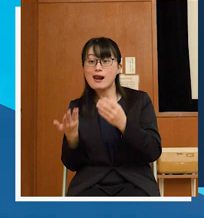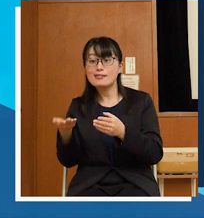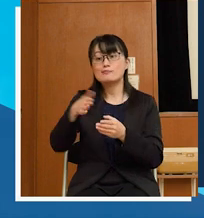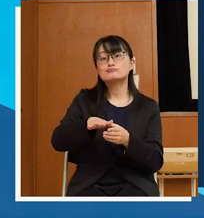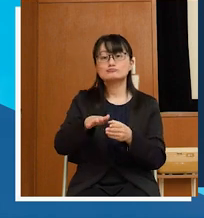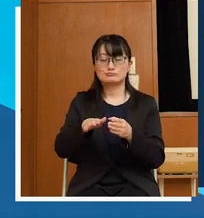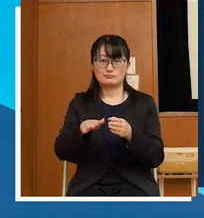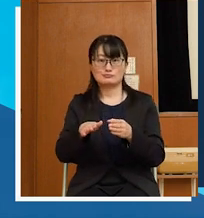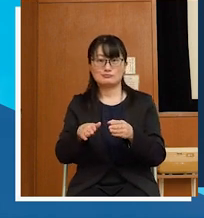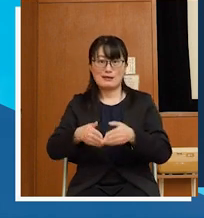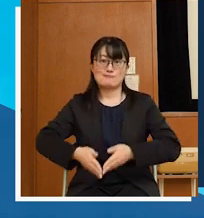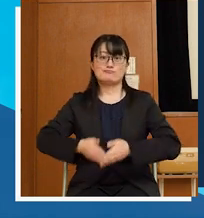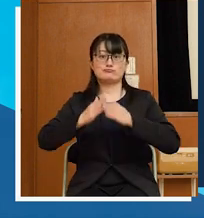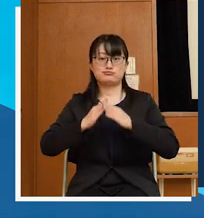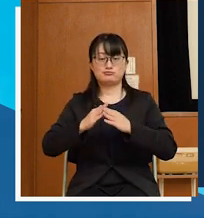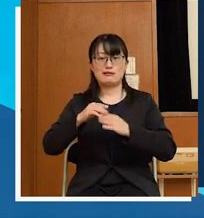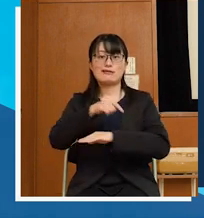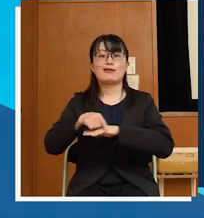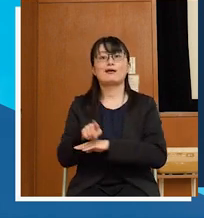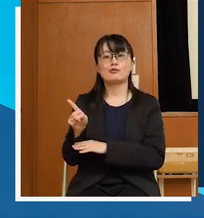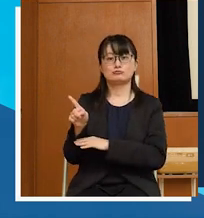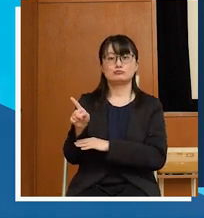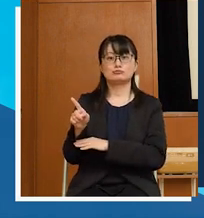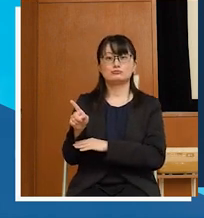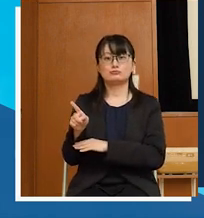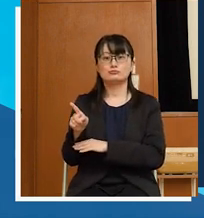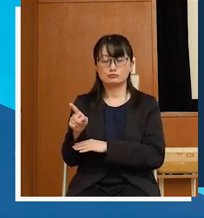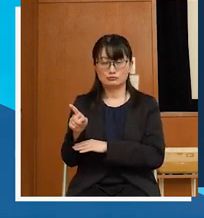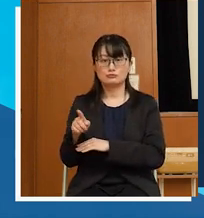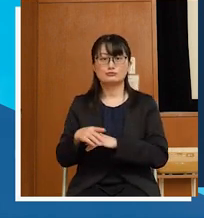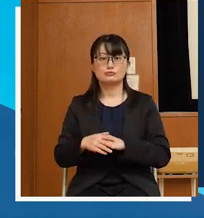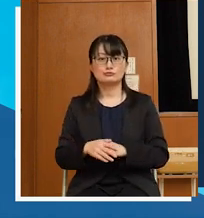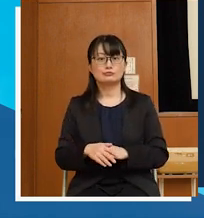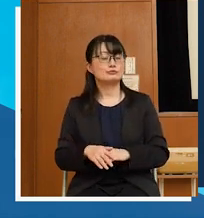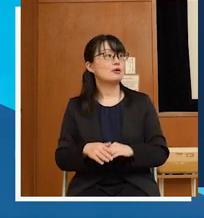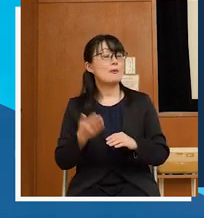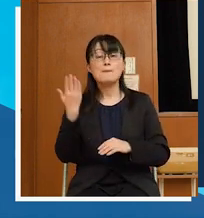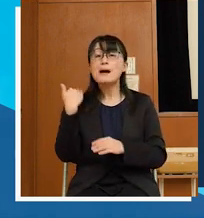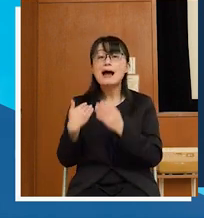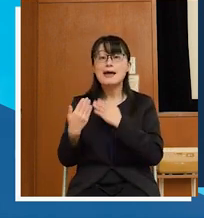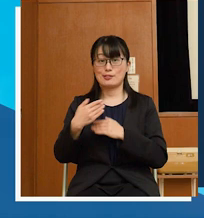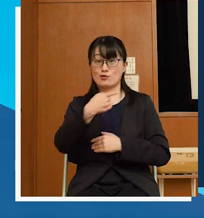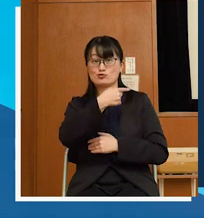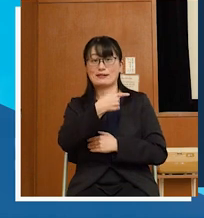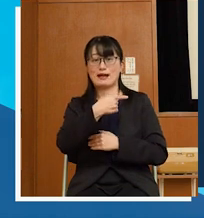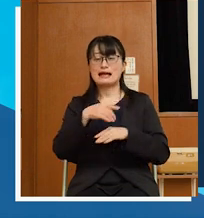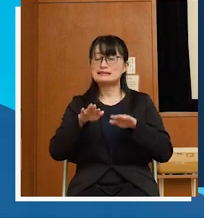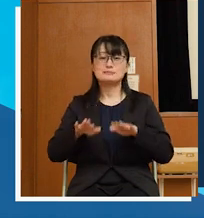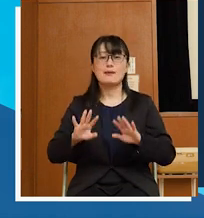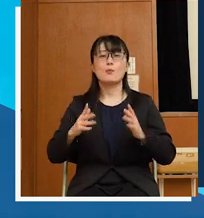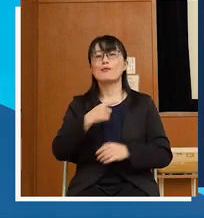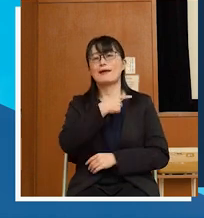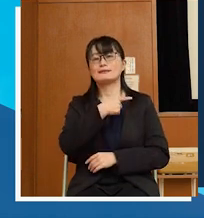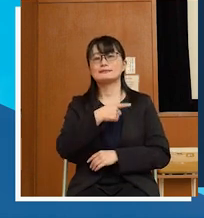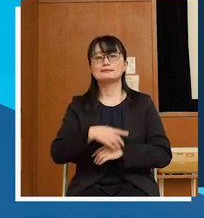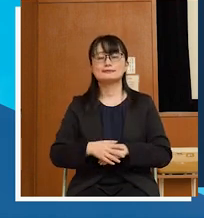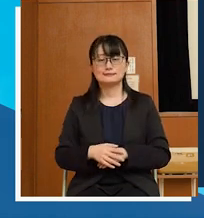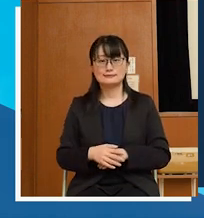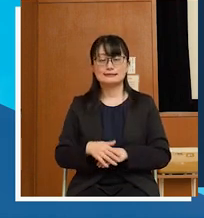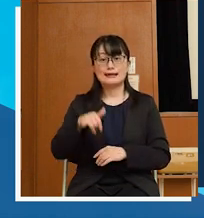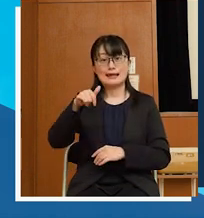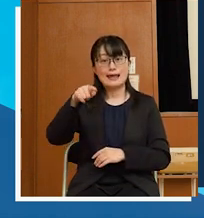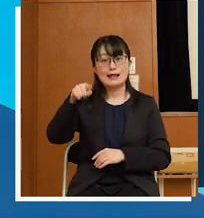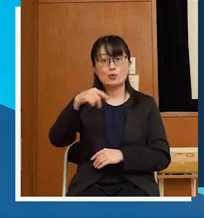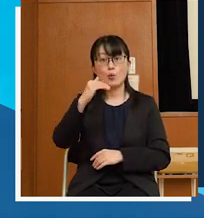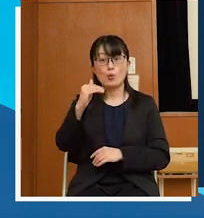これはかつてのヘコ浦和の姿です今やもうこの姿はありません向かって左側の辺